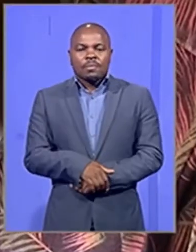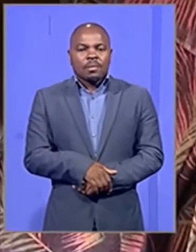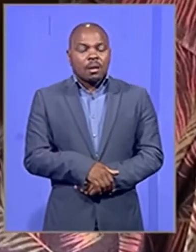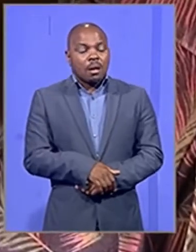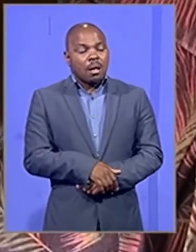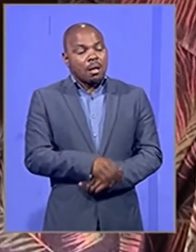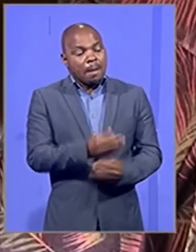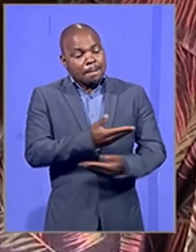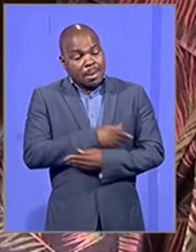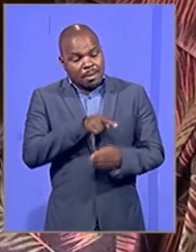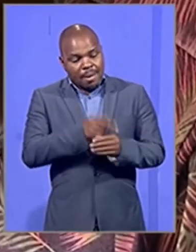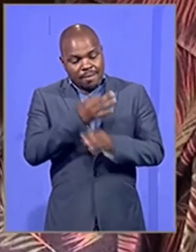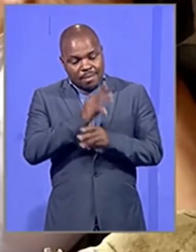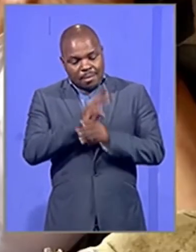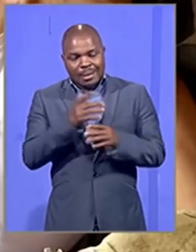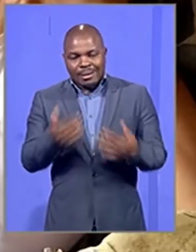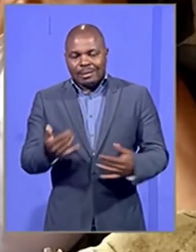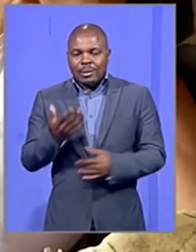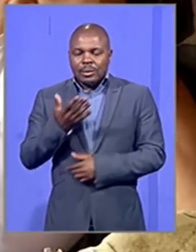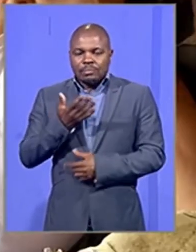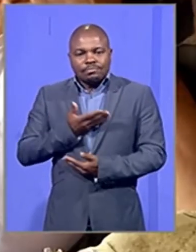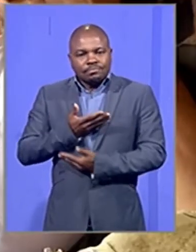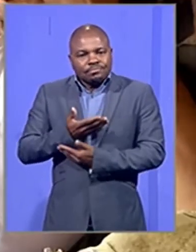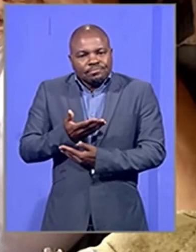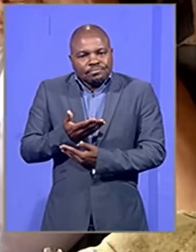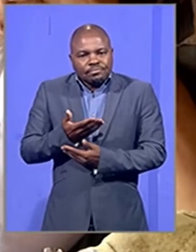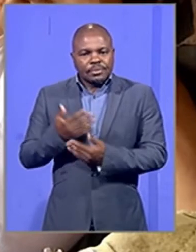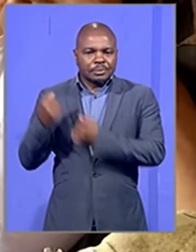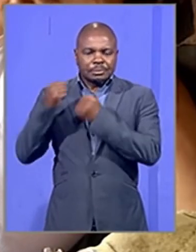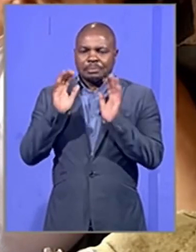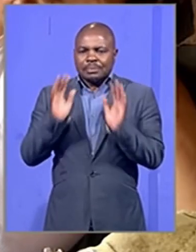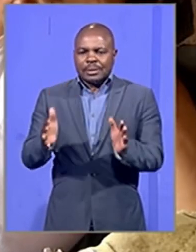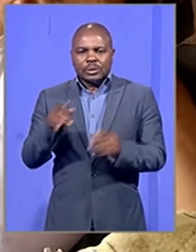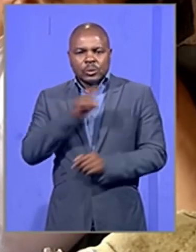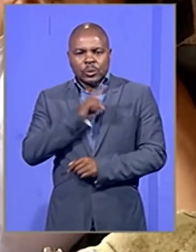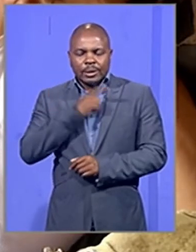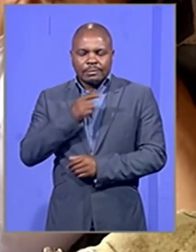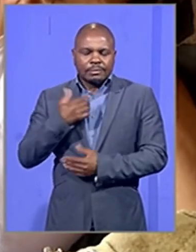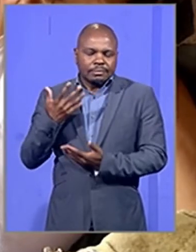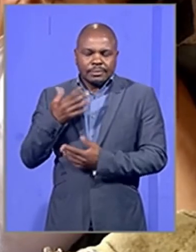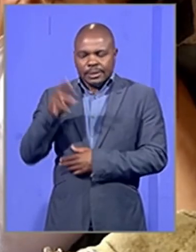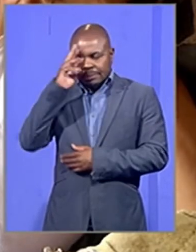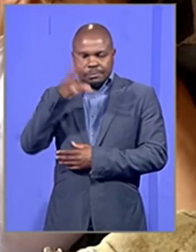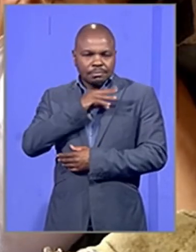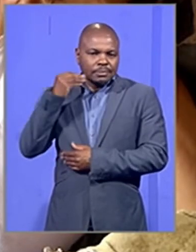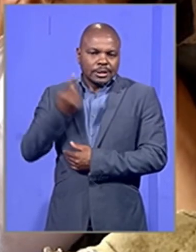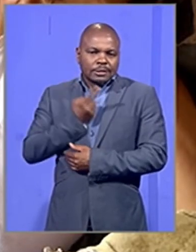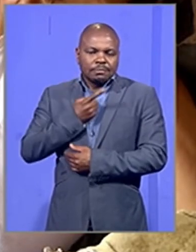batswadi ba lesea lena ba setseng le sona ke kobo eo ba tla itshedisa ka yona jwalo ka sehopotso.